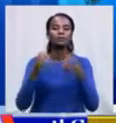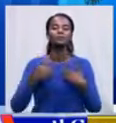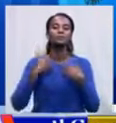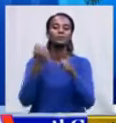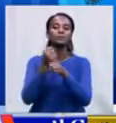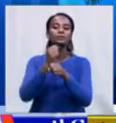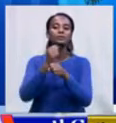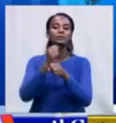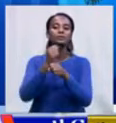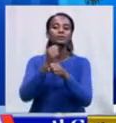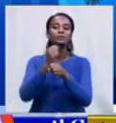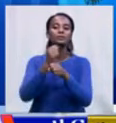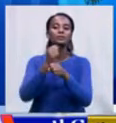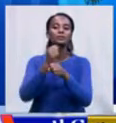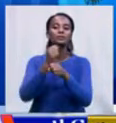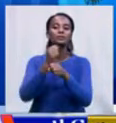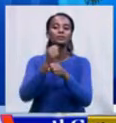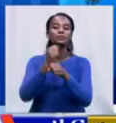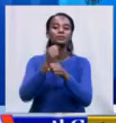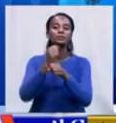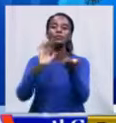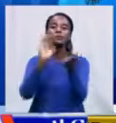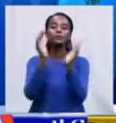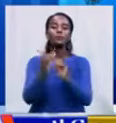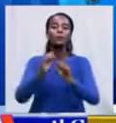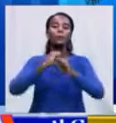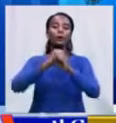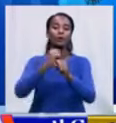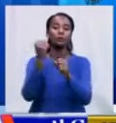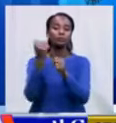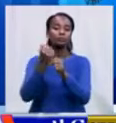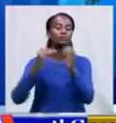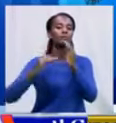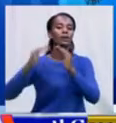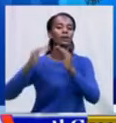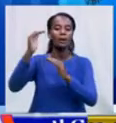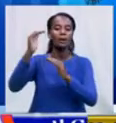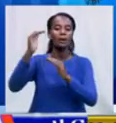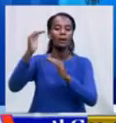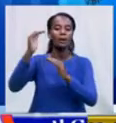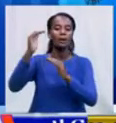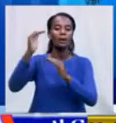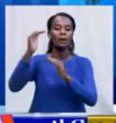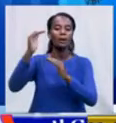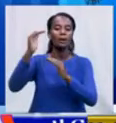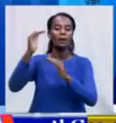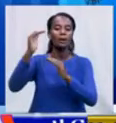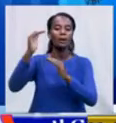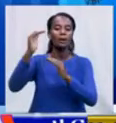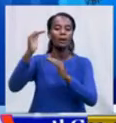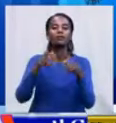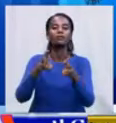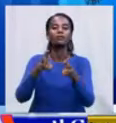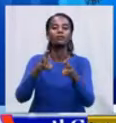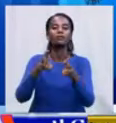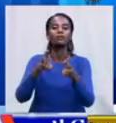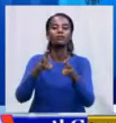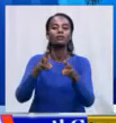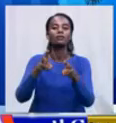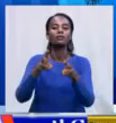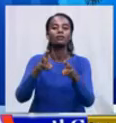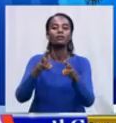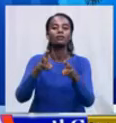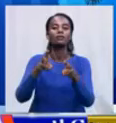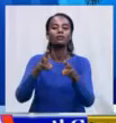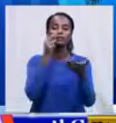የክልሉ መንግስት ምስጋና ያቀረበ ሲሆን የመከላከል ስራ የበለጠ ተጠናክሮ እንዲቀጥልም አቅጣጫ አስቀምጧል።